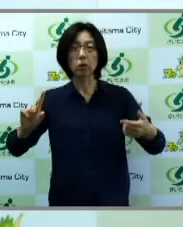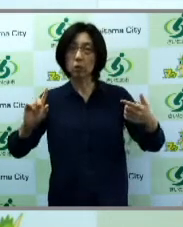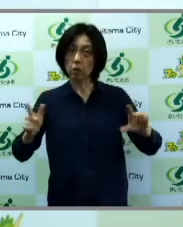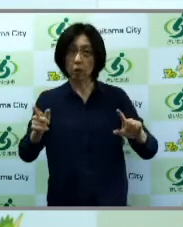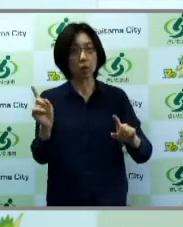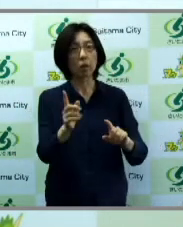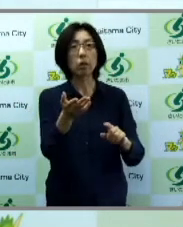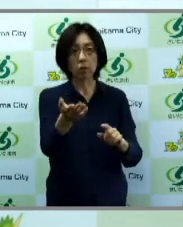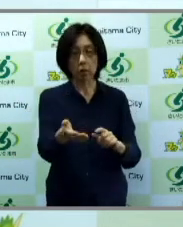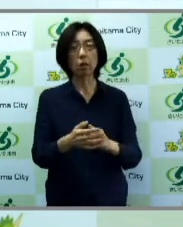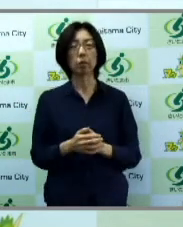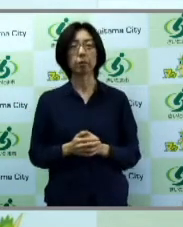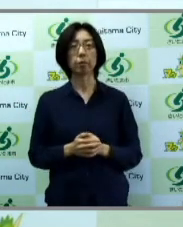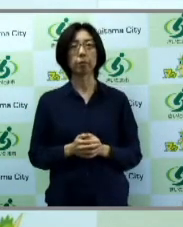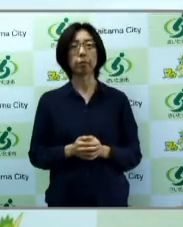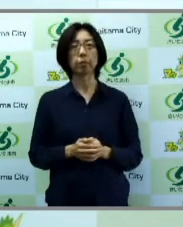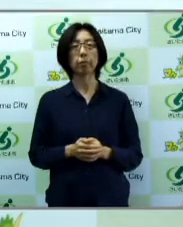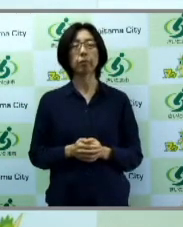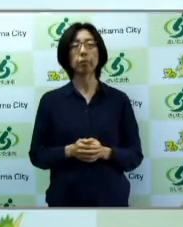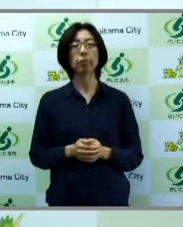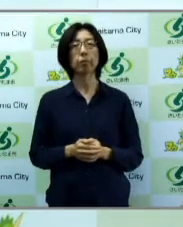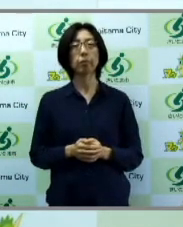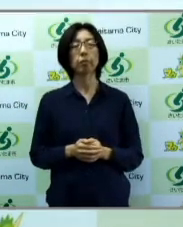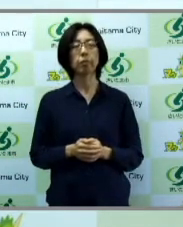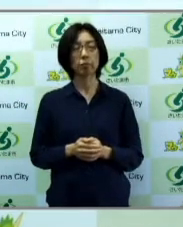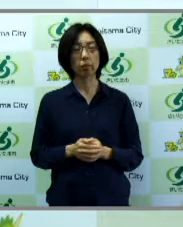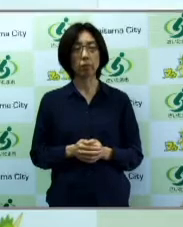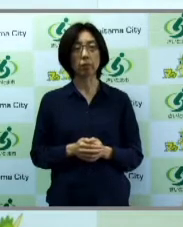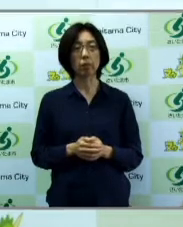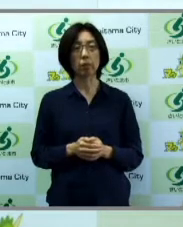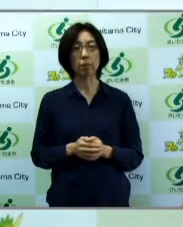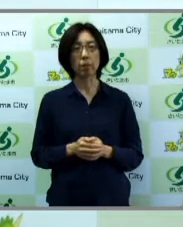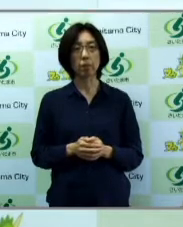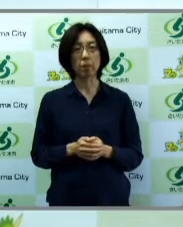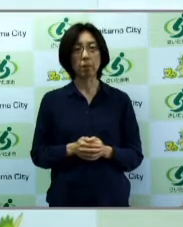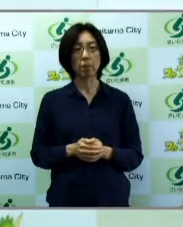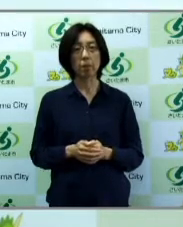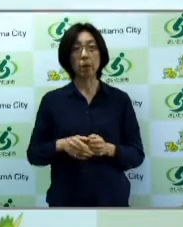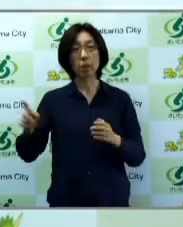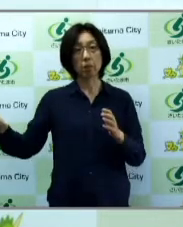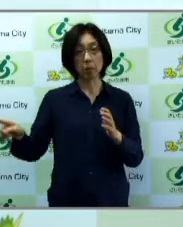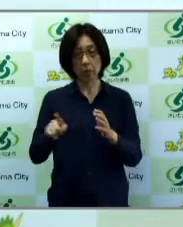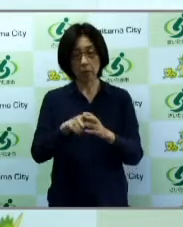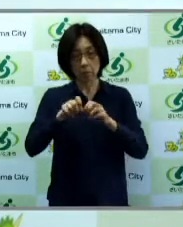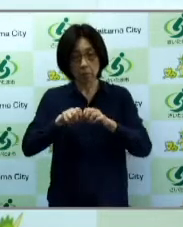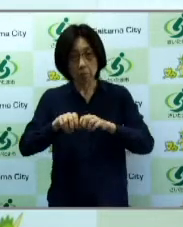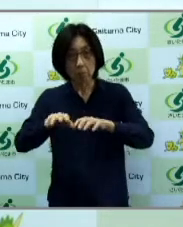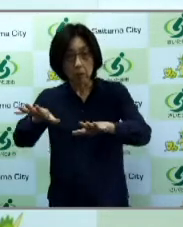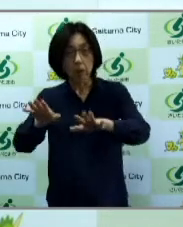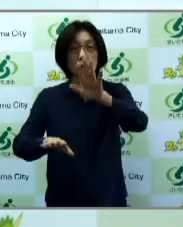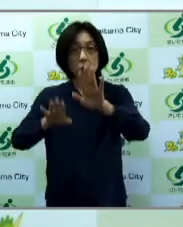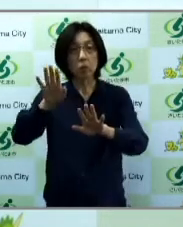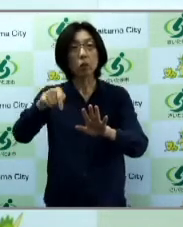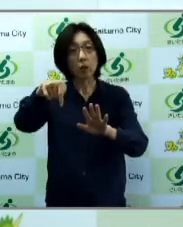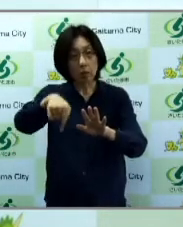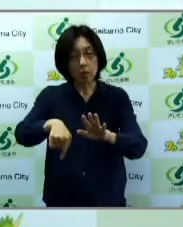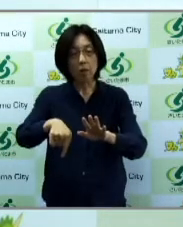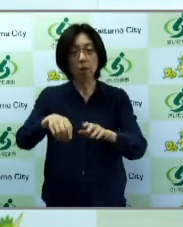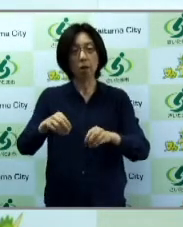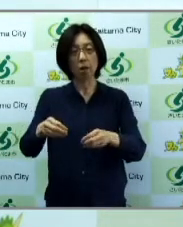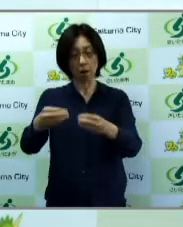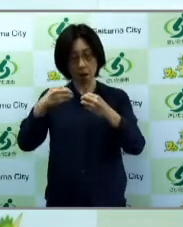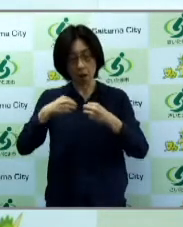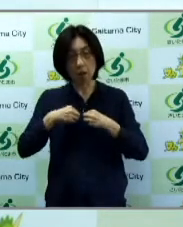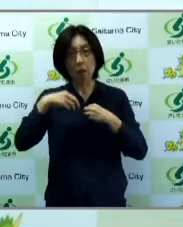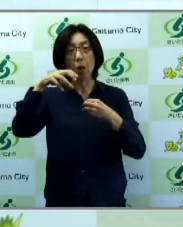まあ、クラスター対策を行い、また第一波の場合はやはりあの感染経路不明の方が、まあ、かなり多かったということ